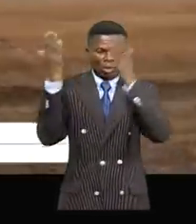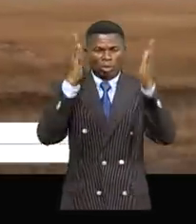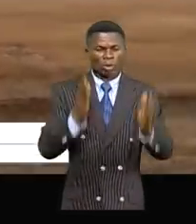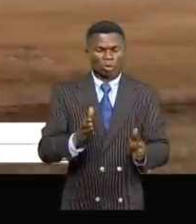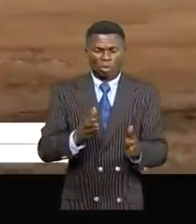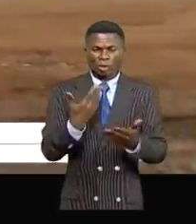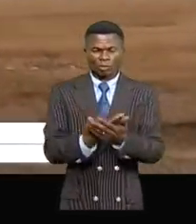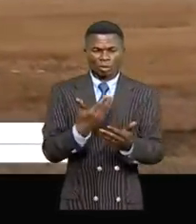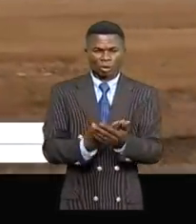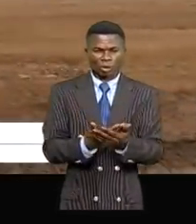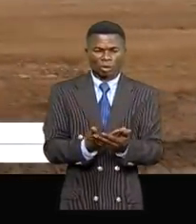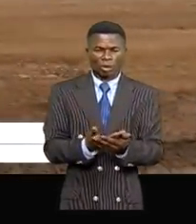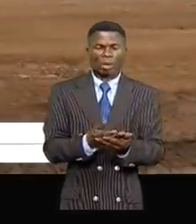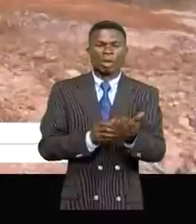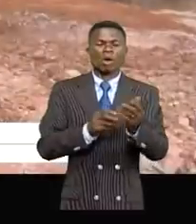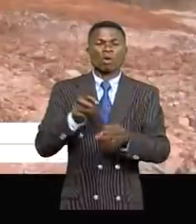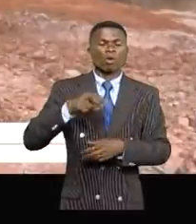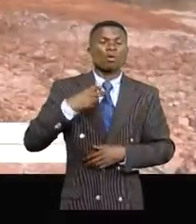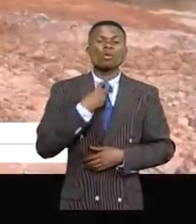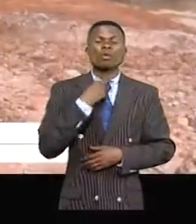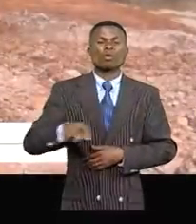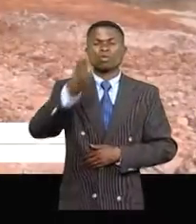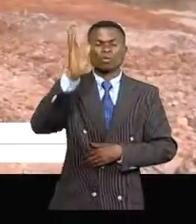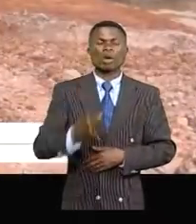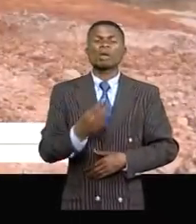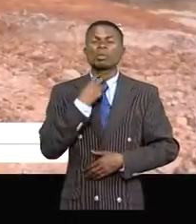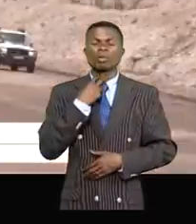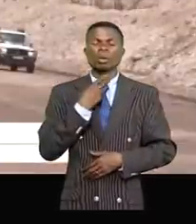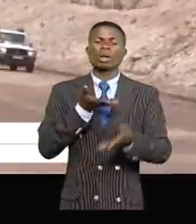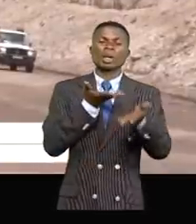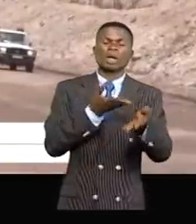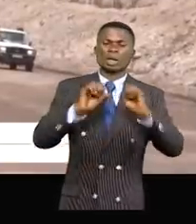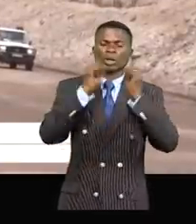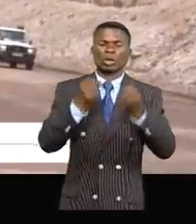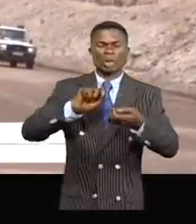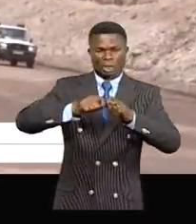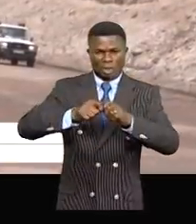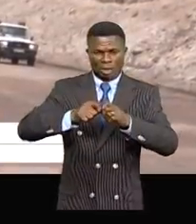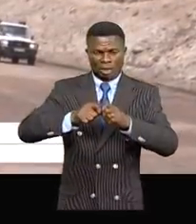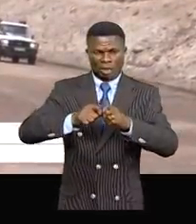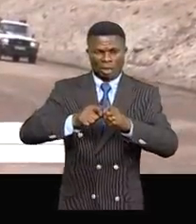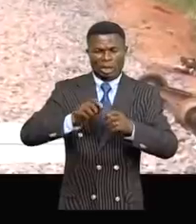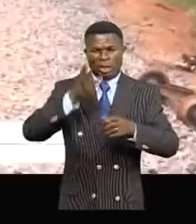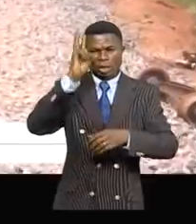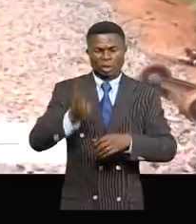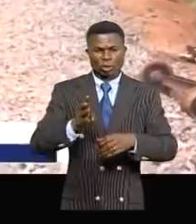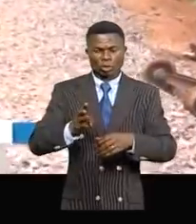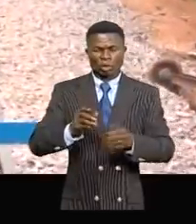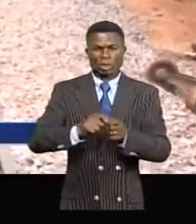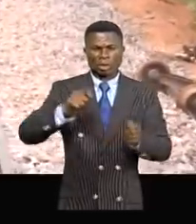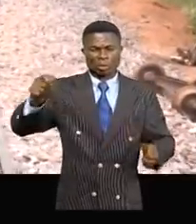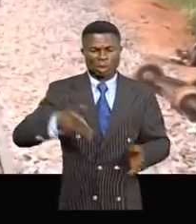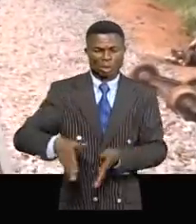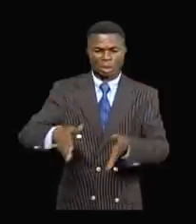toute diligence pour les passagers bloqués avant d'assister la société à la réparation de près de 300 mètres de